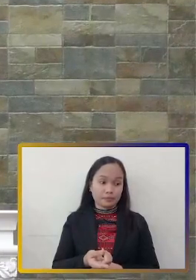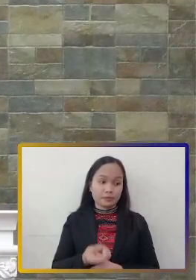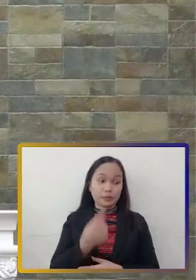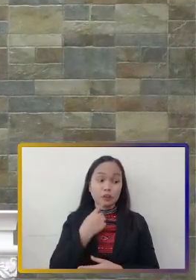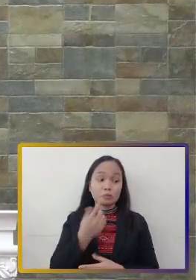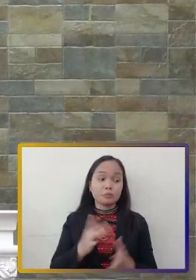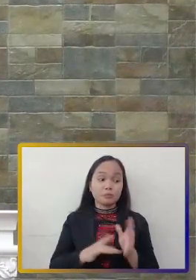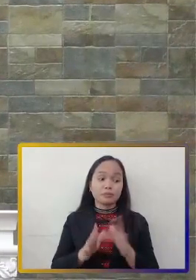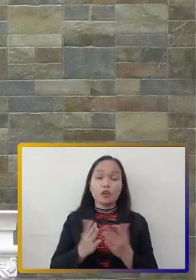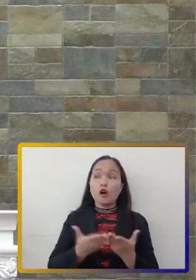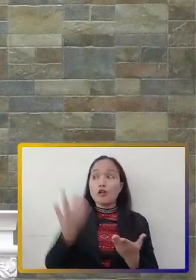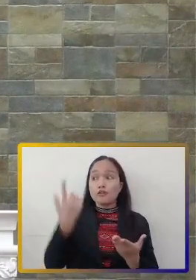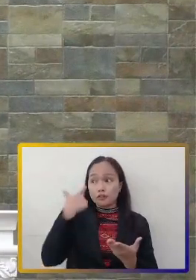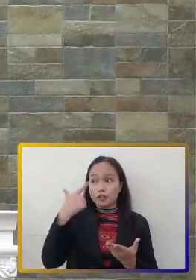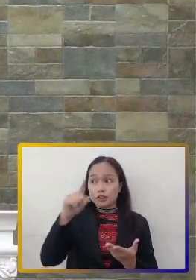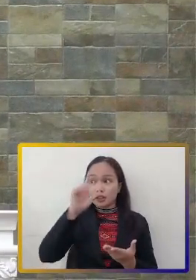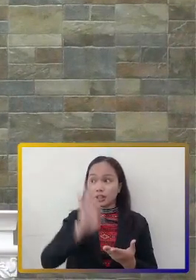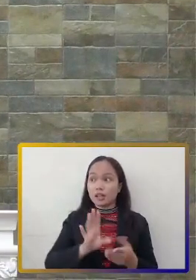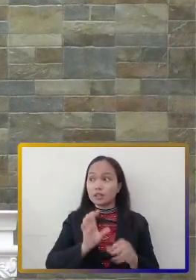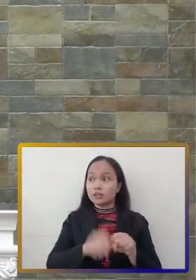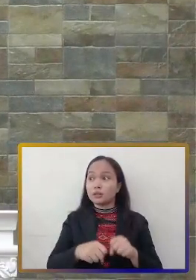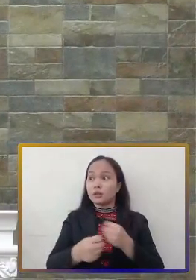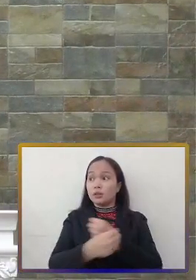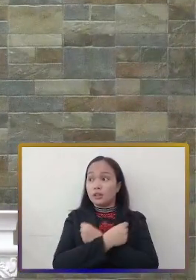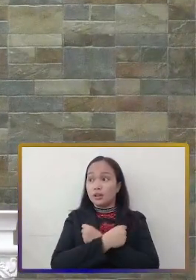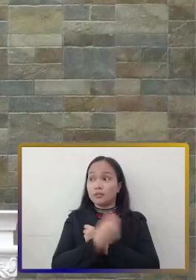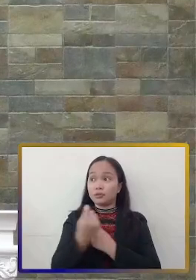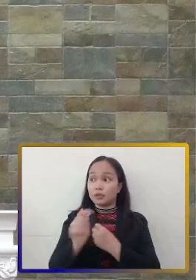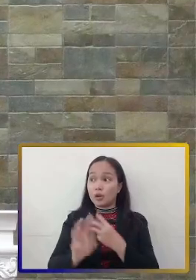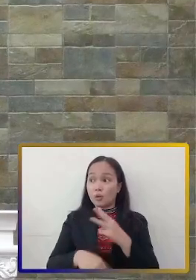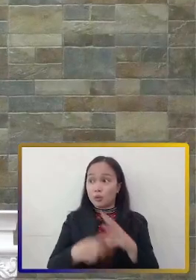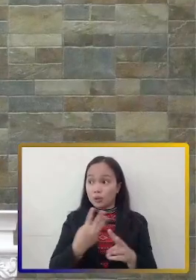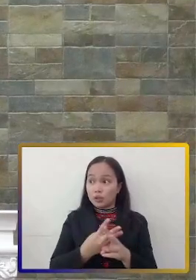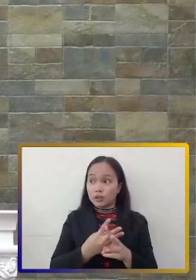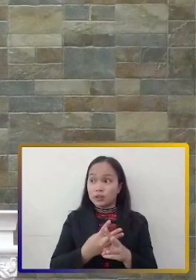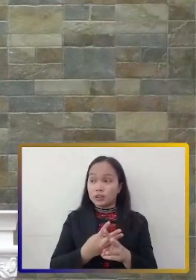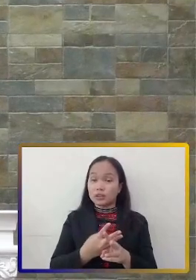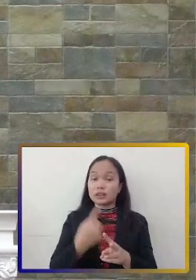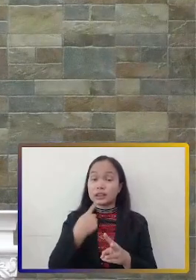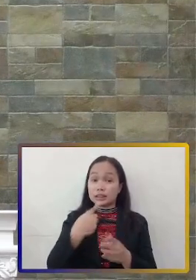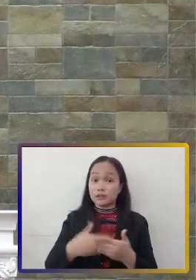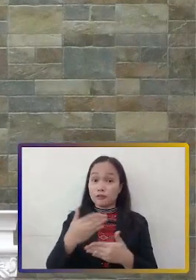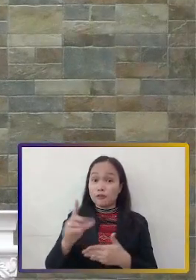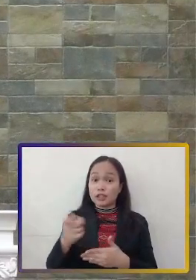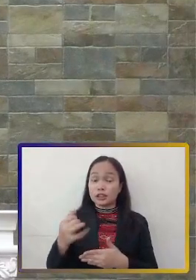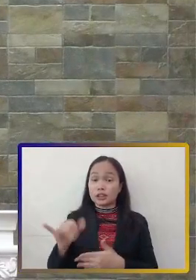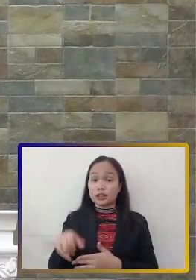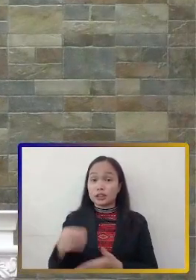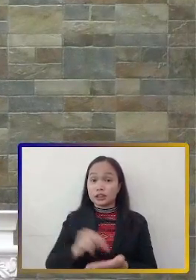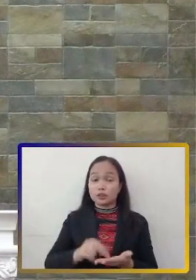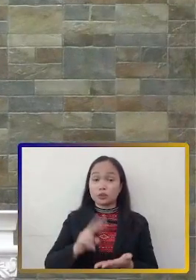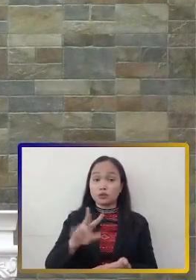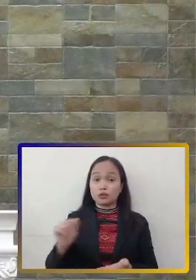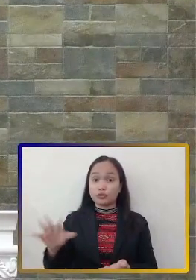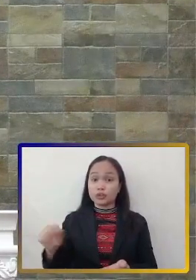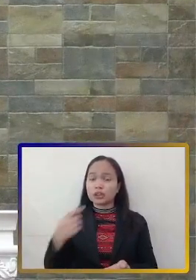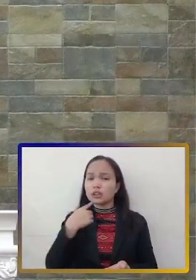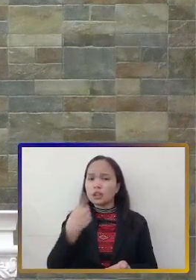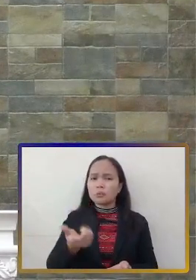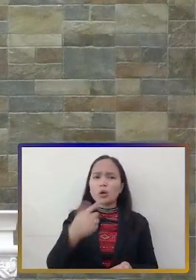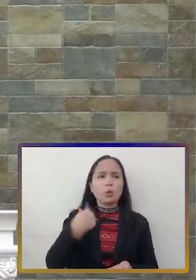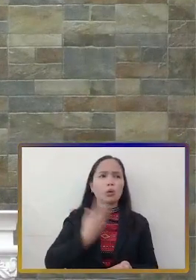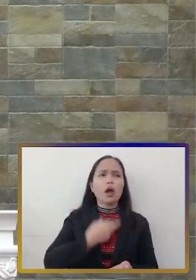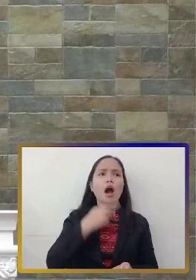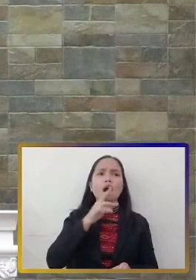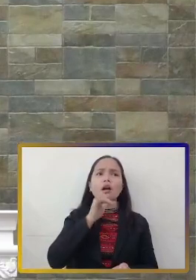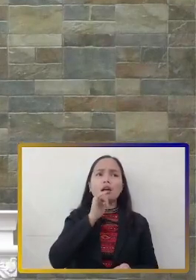says, "For God so loved the world." And in John chapter 2, 1 John chapter 2 verse number 15, we are commanded not